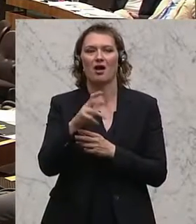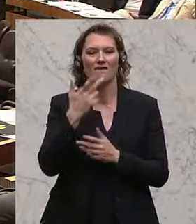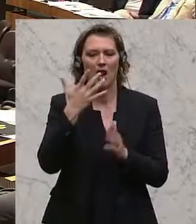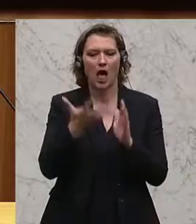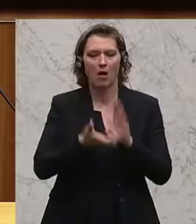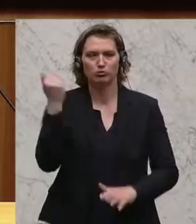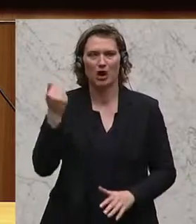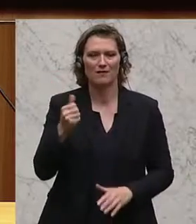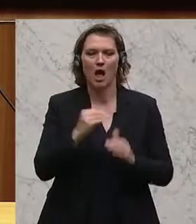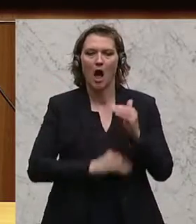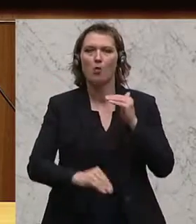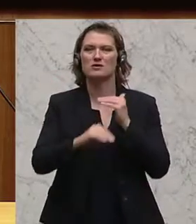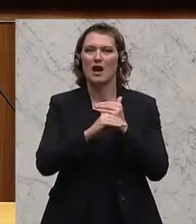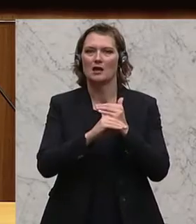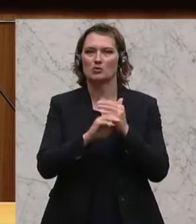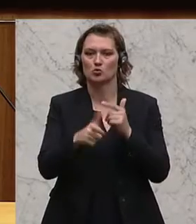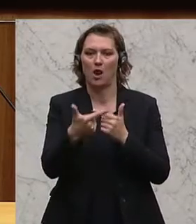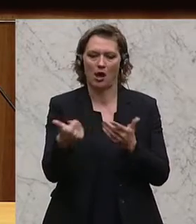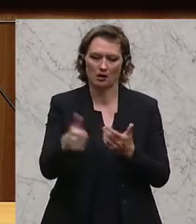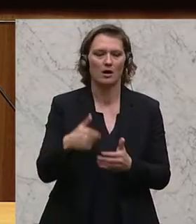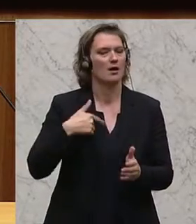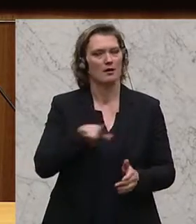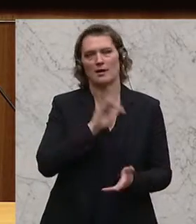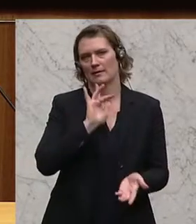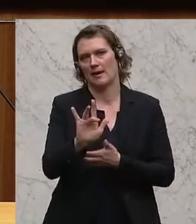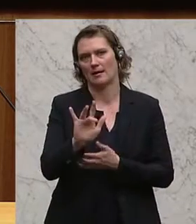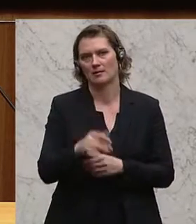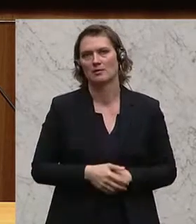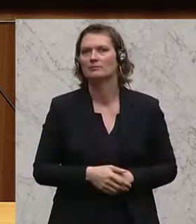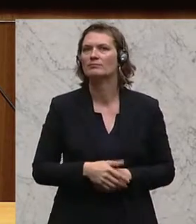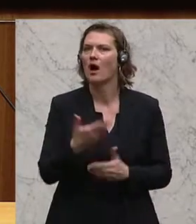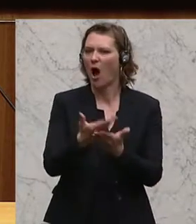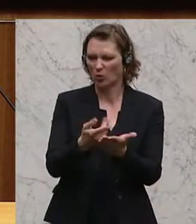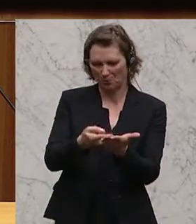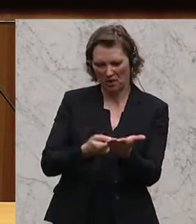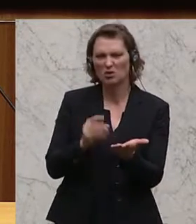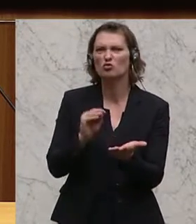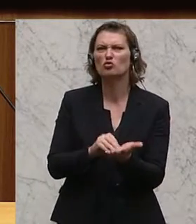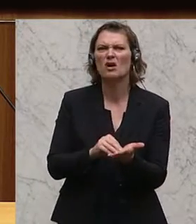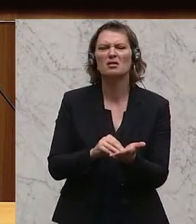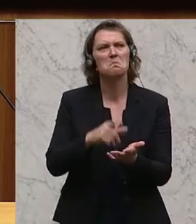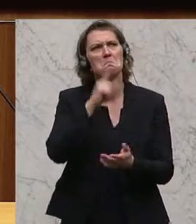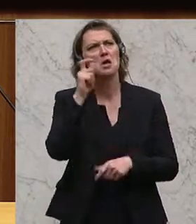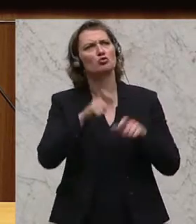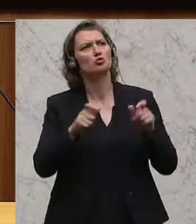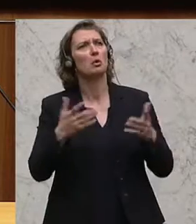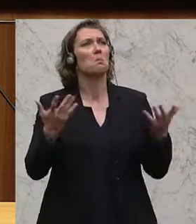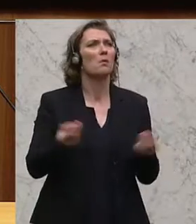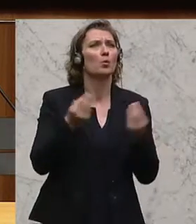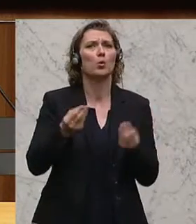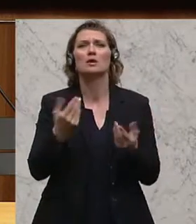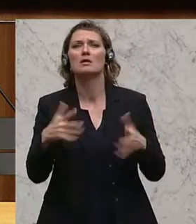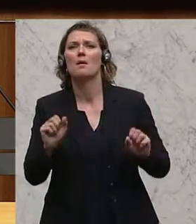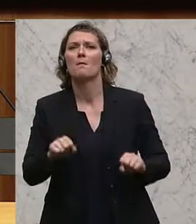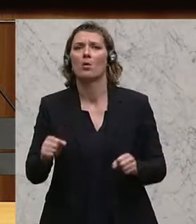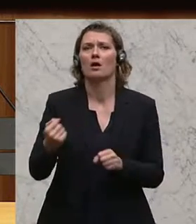vorsieht welchen wir natürlich ablehnen werden Argumentation ist dass Menschen in unserem Land die aufgrund irgendwelcher Erwerbsbiografien leider nicht in der